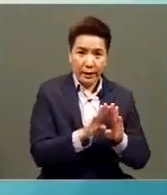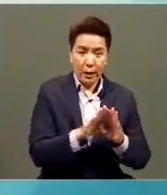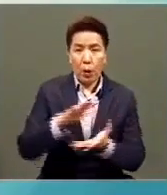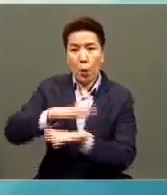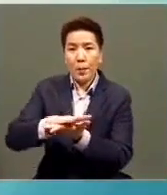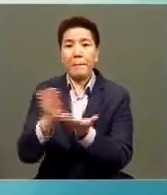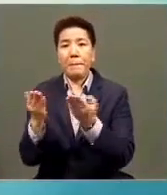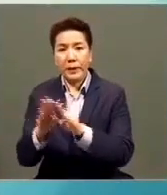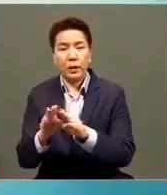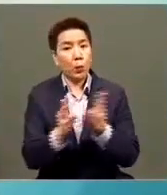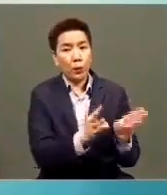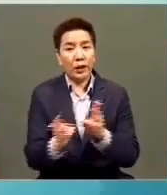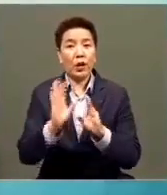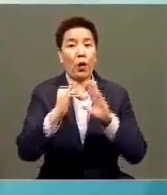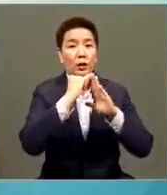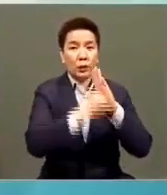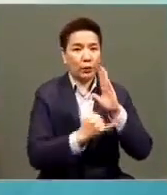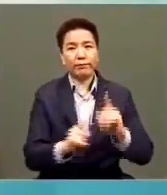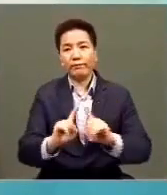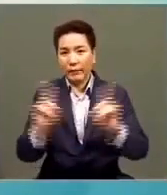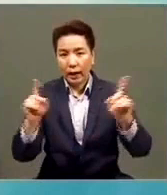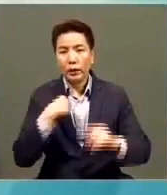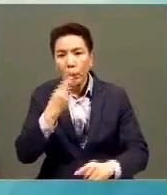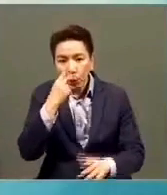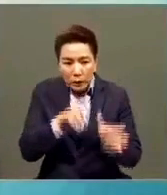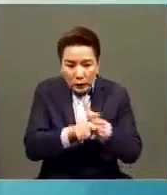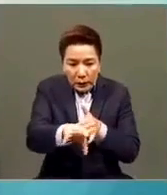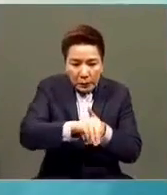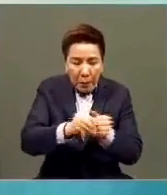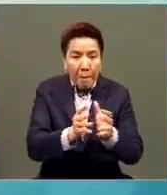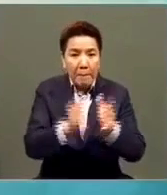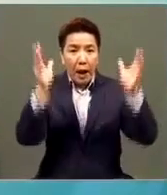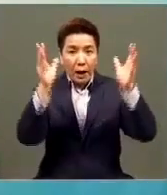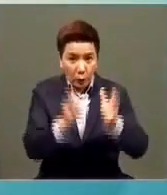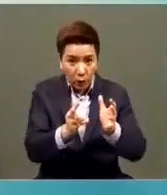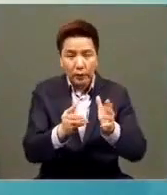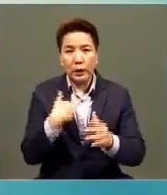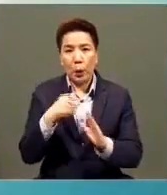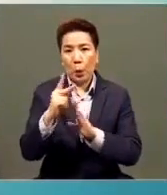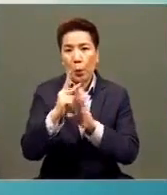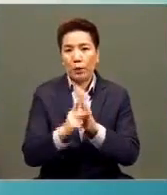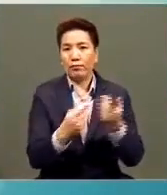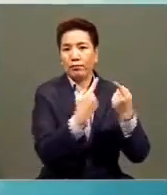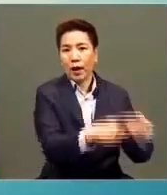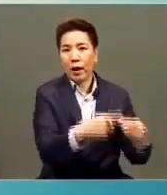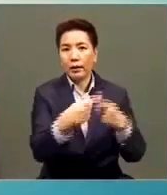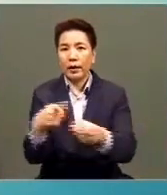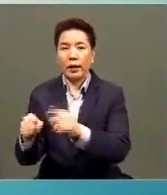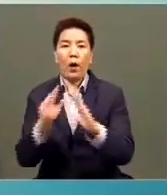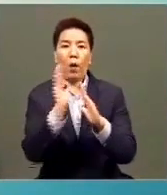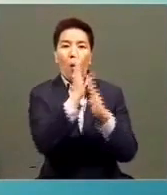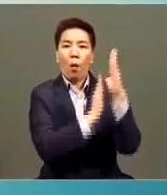เรียนต่างๆเหล่านี้เนี่ยต้องนำตัวเลขเหล่านี้นะคะไปศึกษาในรายละเอียดเพื่อออกมาตรการที่เหมาะสมกับพื้น